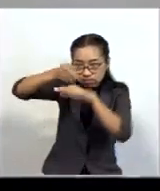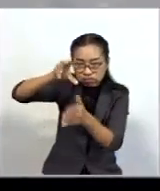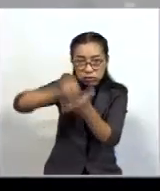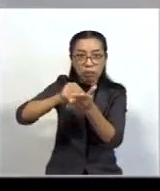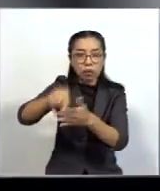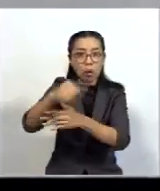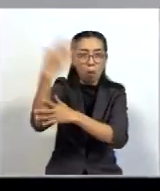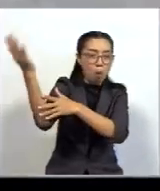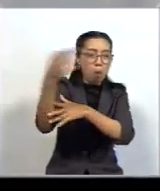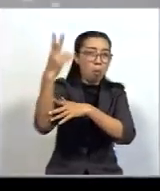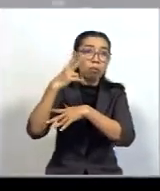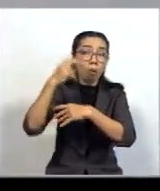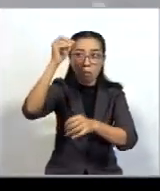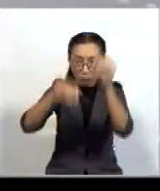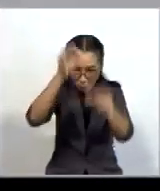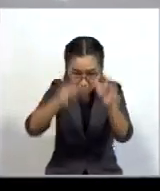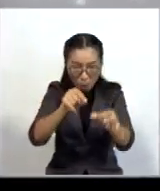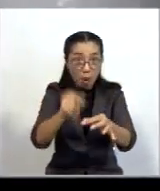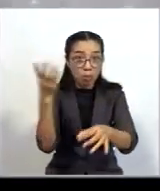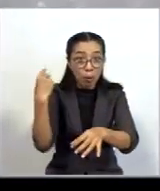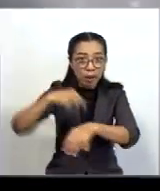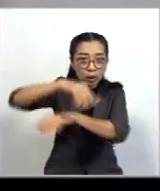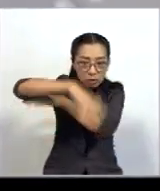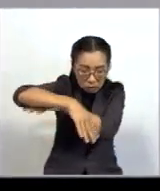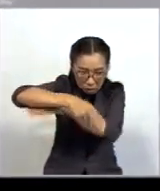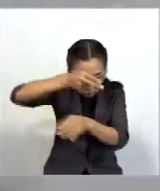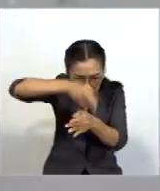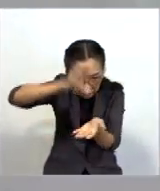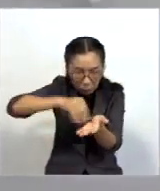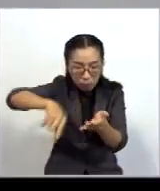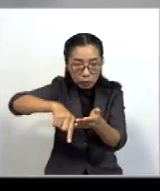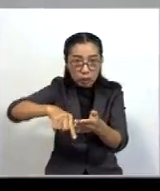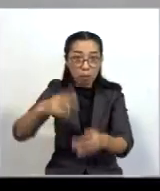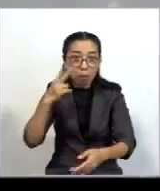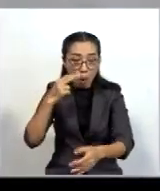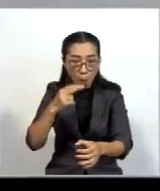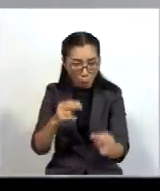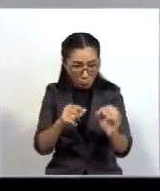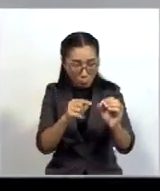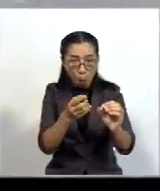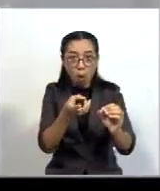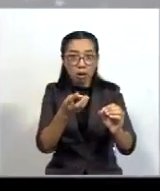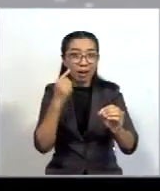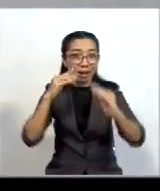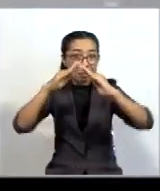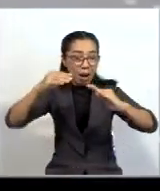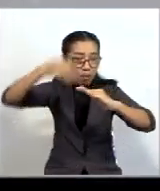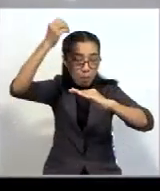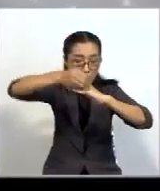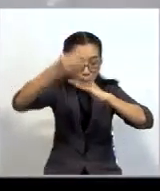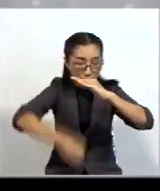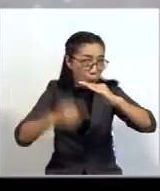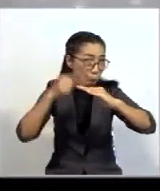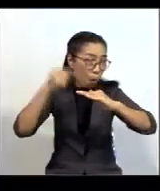กในพื้นที่เมื่อช่วงเย็นวานนี้ซึ่งลูกเห็บที่ตกลงมามีขนาดใหญ่แล้วก็มีเสียงดังเมื่อตกใส่หลัง